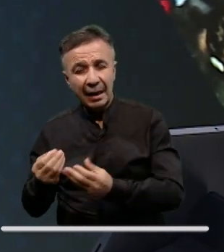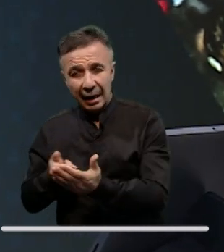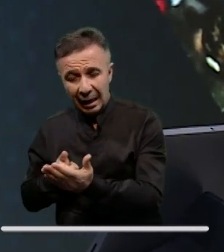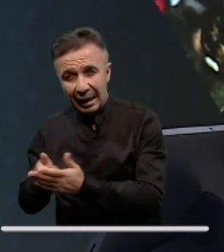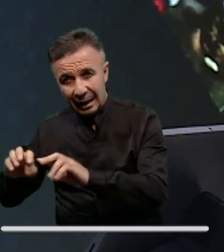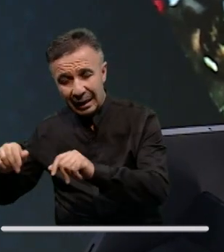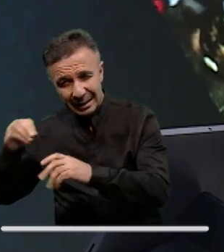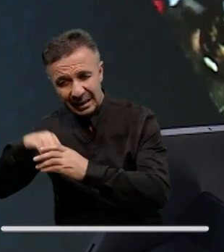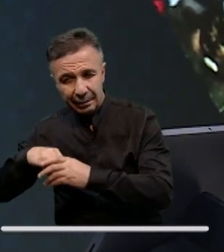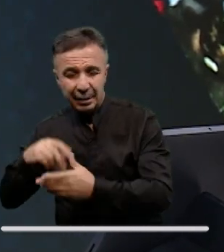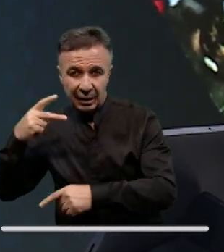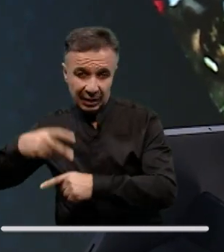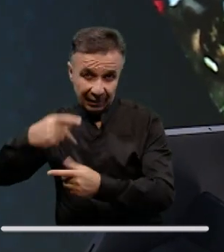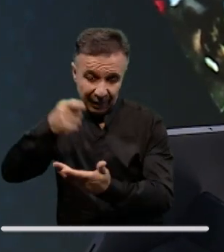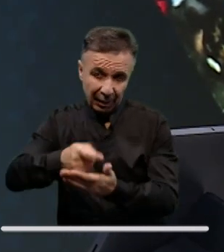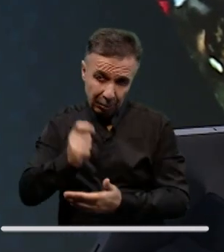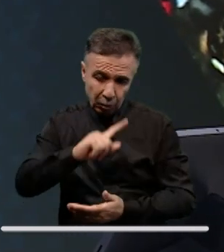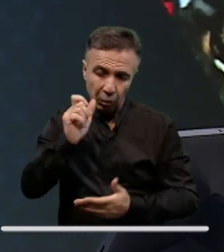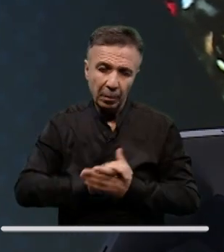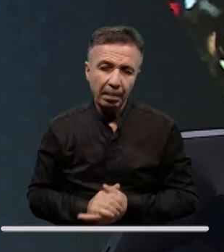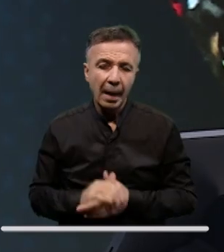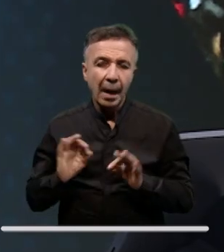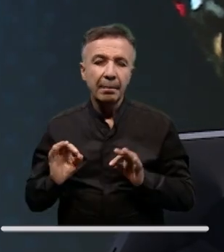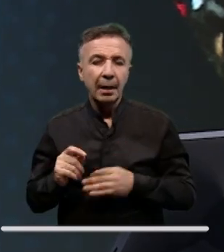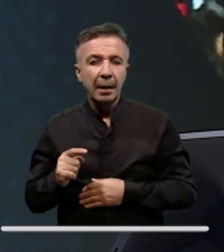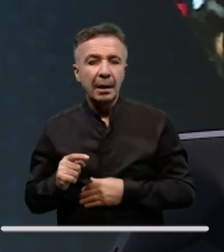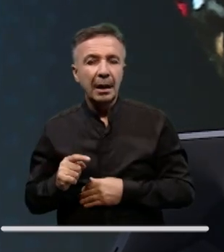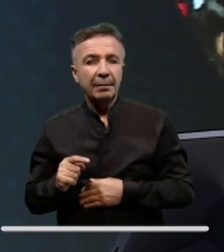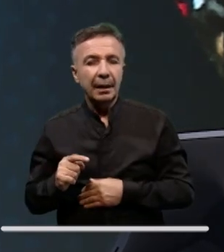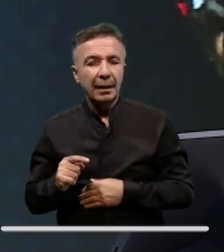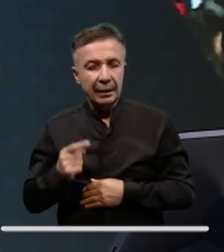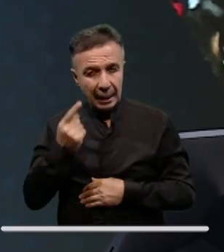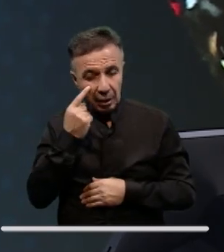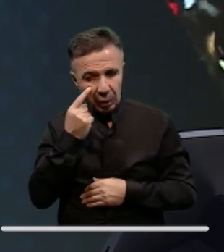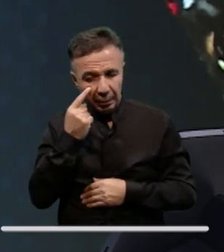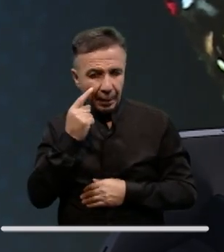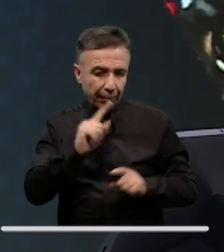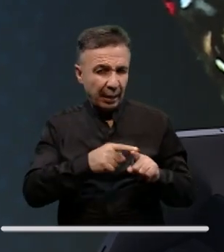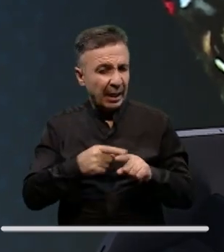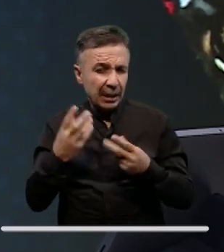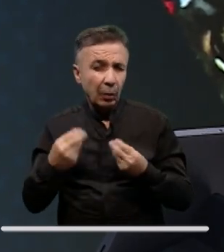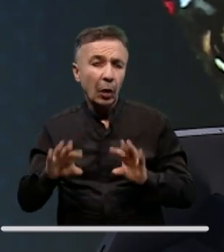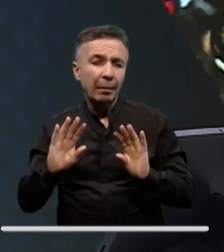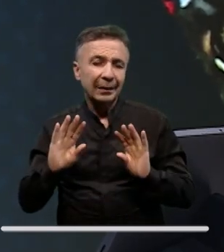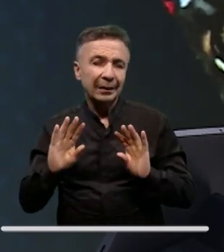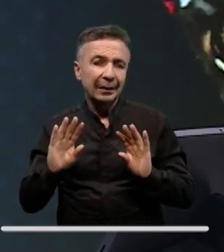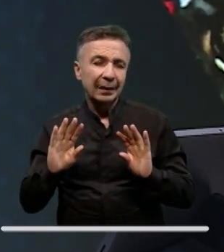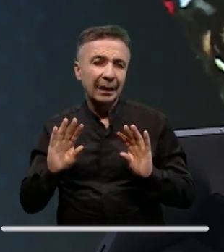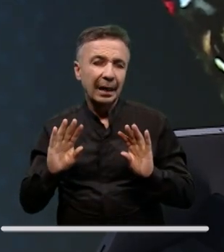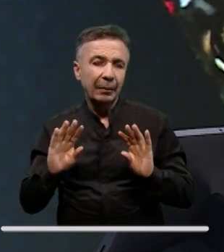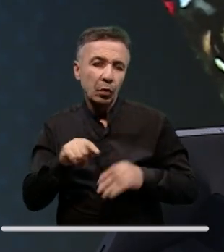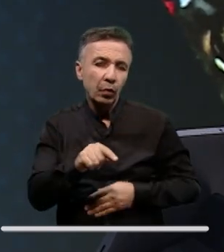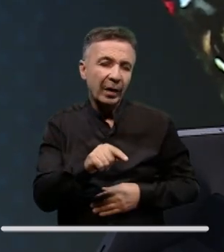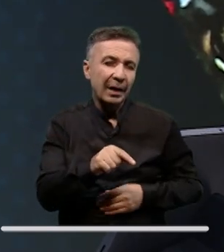devamında da şu ifadeleri kullanmış henüz resmi olarak bir paylaşım gerçekleşmedi ama biliyoruz ki şu falanca arsada bizim bir